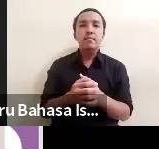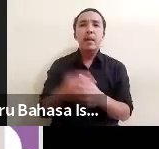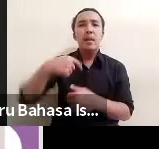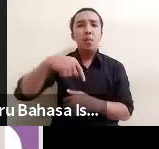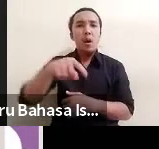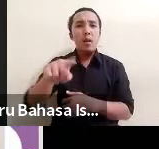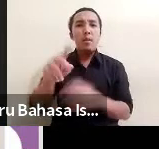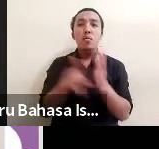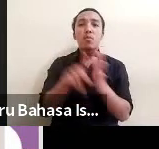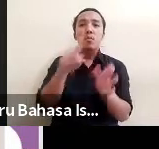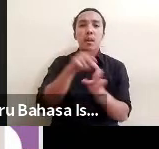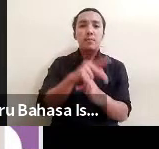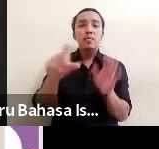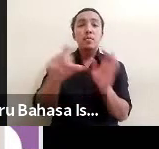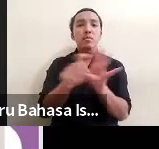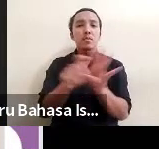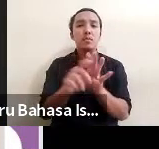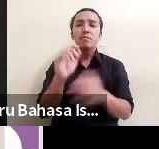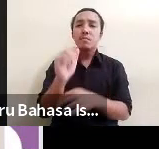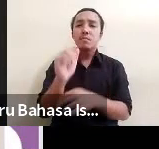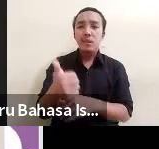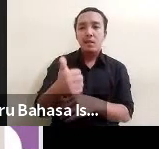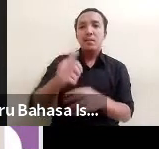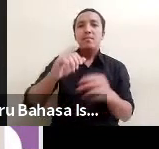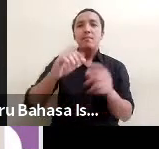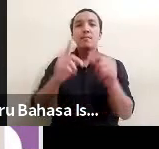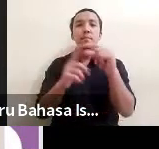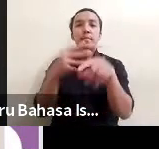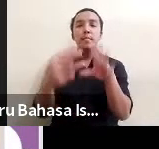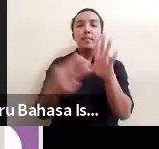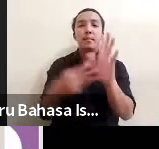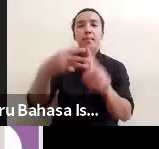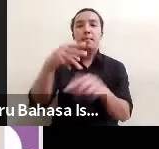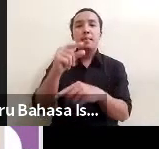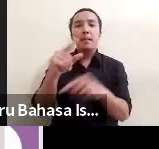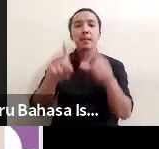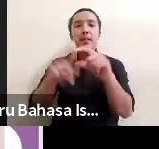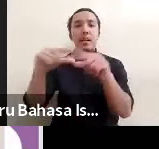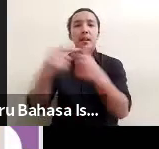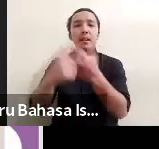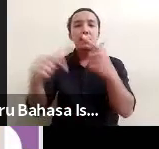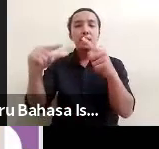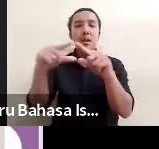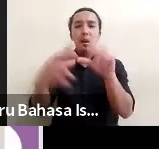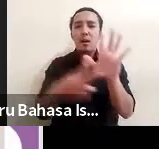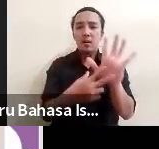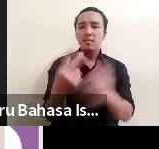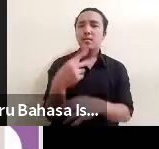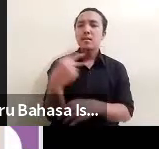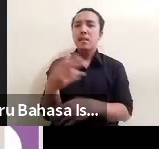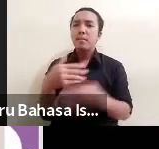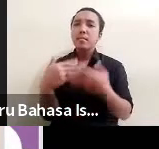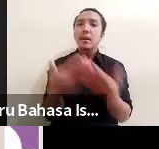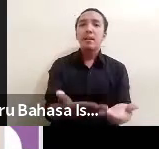bisa diberdayakan, ya kita beri program pemberdayaan, ada di Dinas Pemberdayaan Masyarakat dan Desa. Kemudian